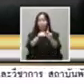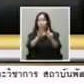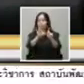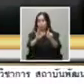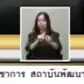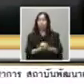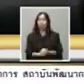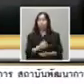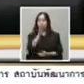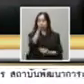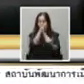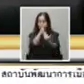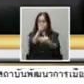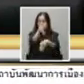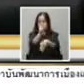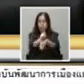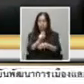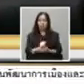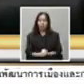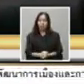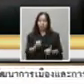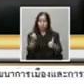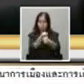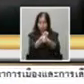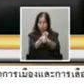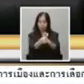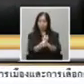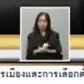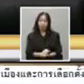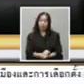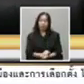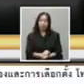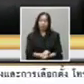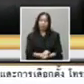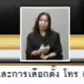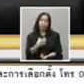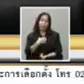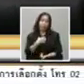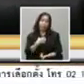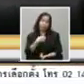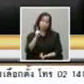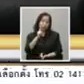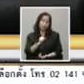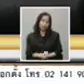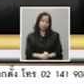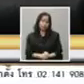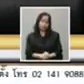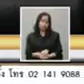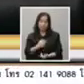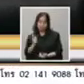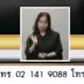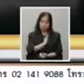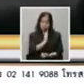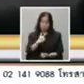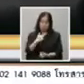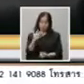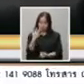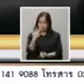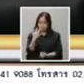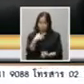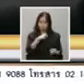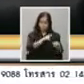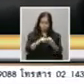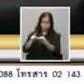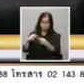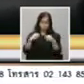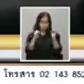านประเด็นที่1ผมอยากเห็นสภาแห่งนี้เนี่ยผมไม่ได้พูดเข้าข้างใครนะเพ